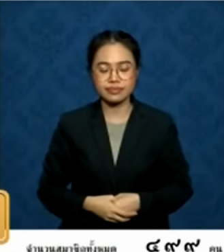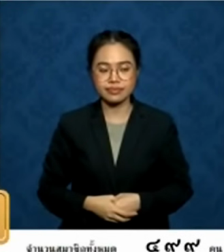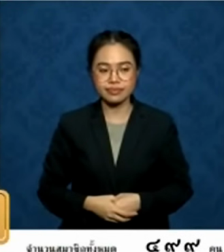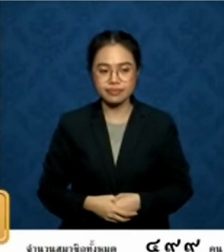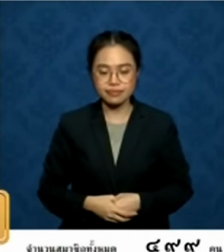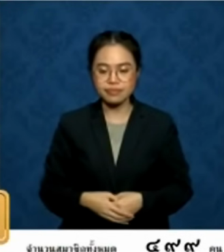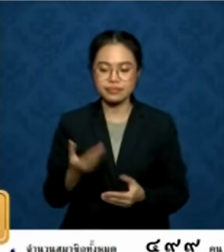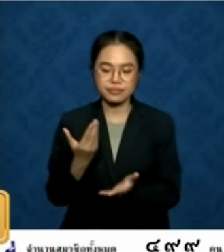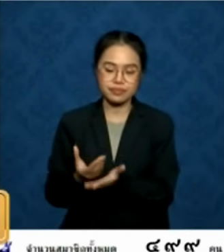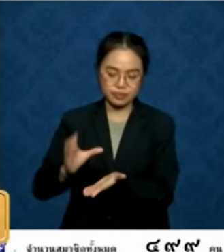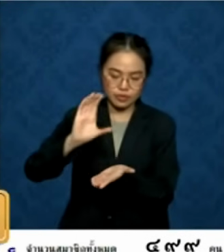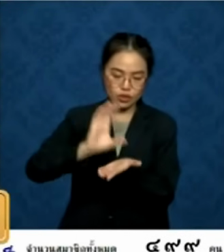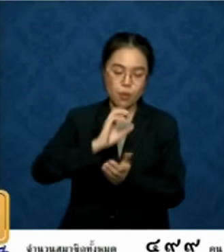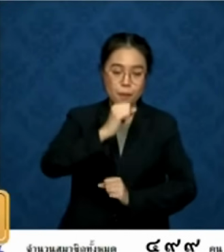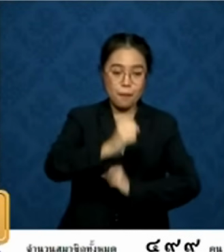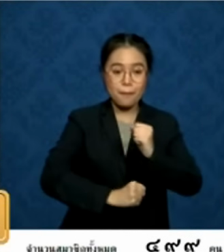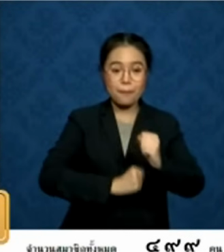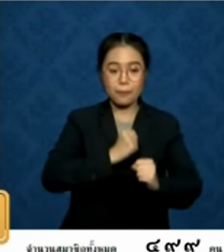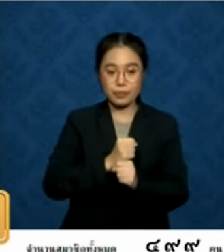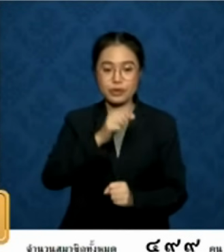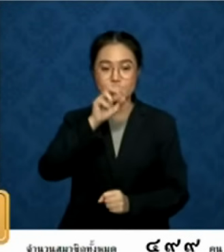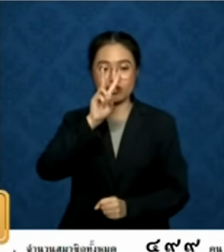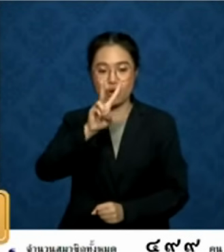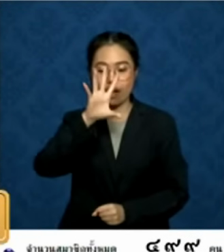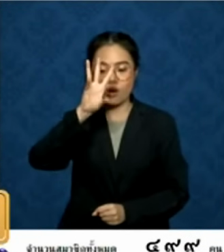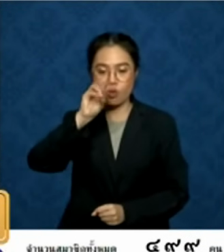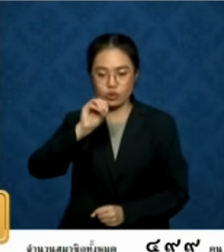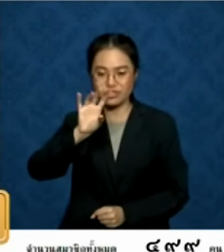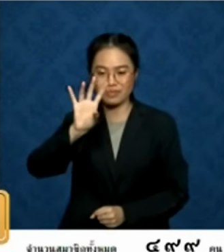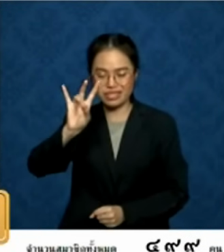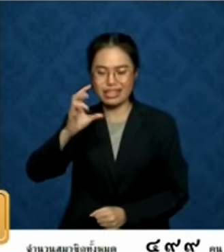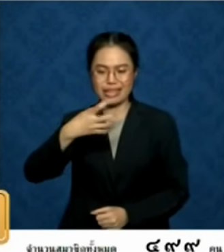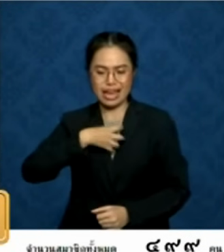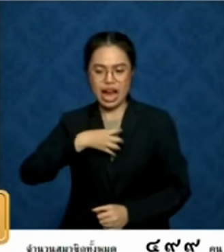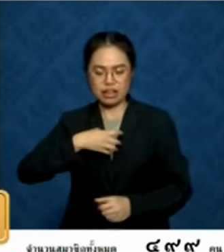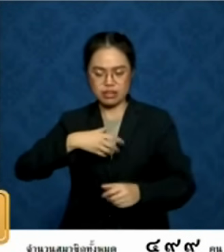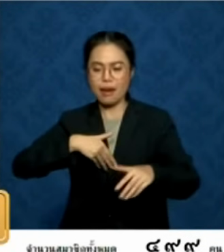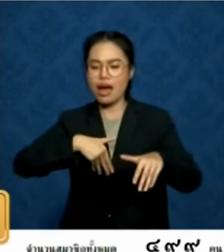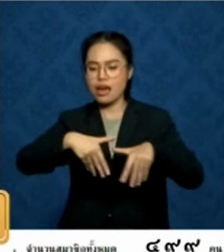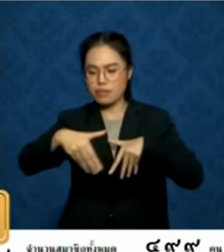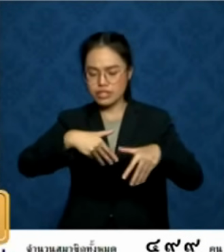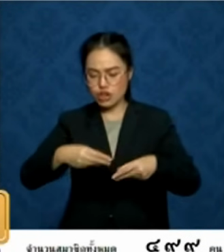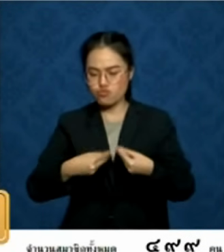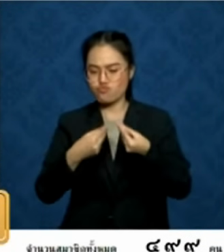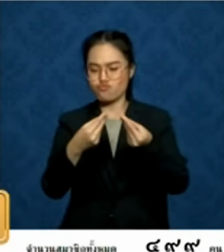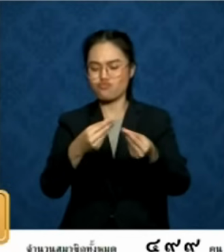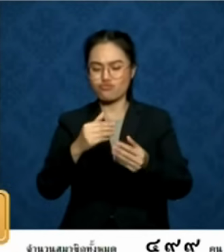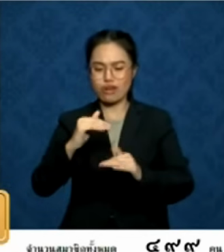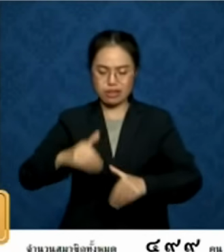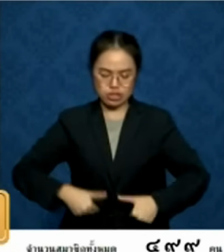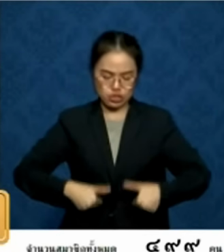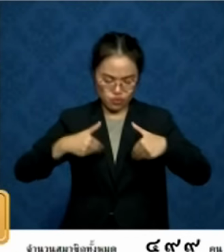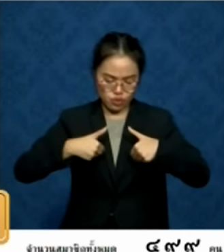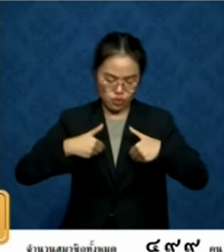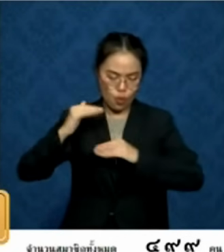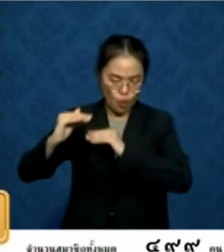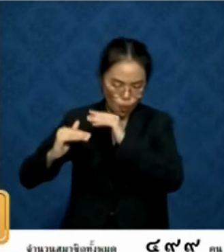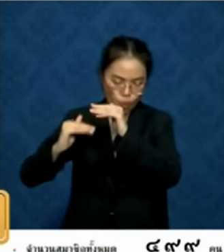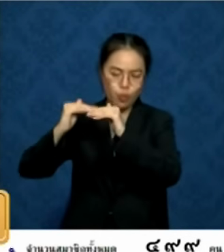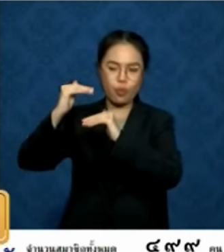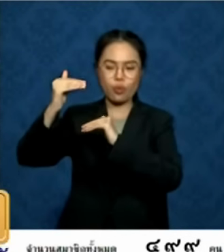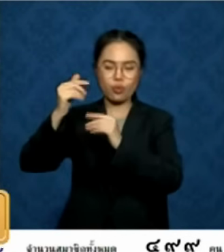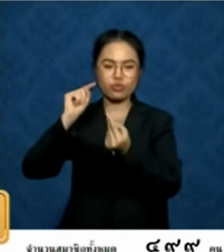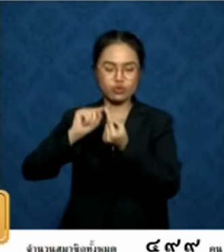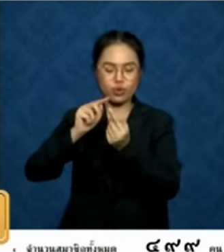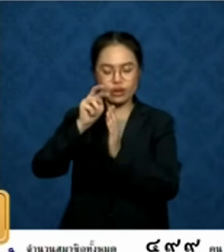งบประมาณรายจ่ายปี2567มุ่งทำให้ประชาชนมีชีวิตที่ดีขึ้น ผ่านการดำเนินนโยบายที่ครอบคลุมทั้งทางด้านเศรษ